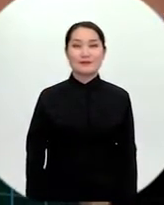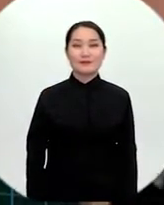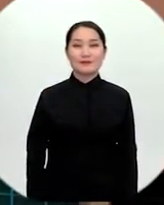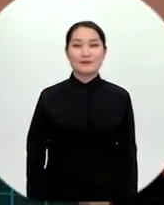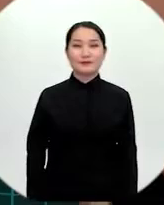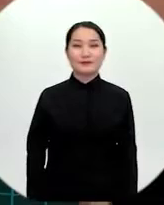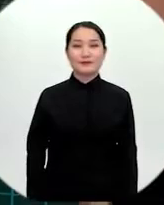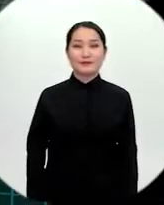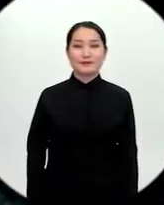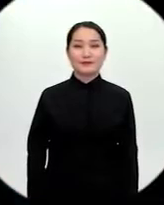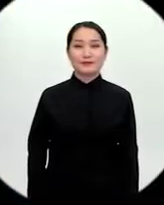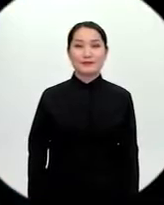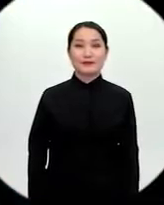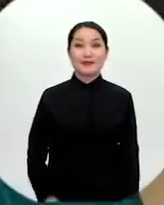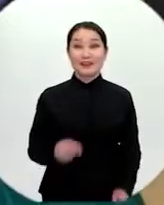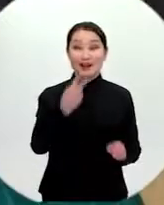За ийм.